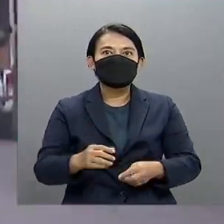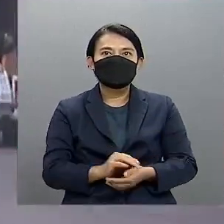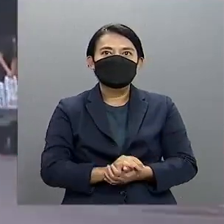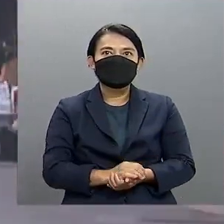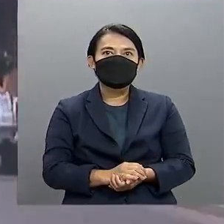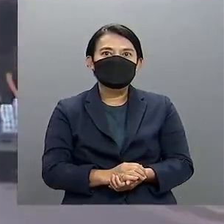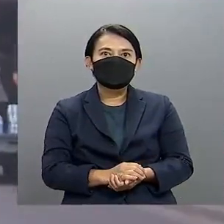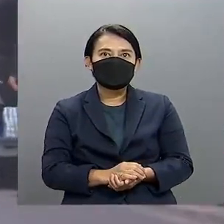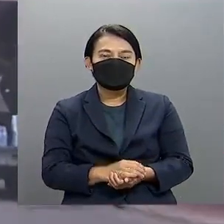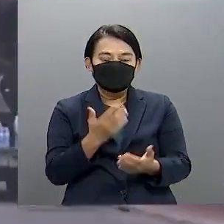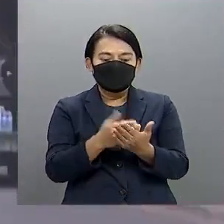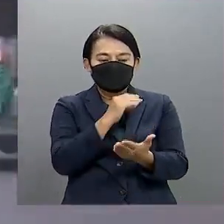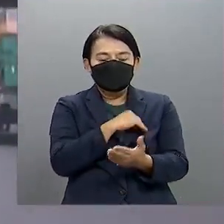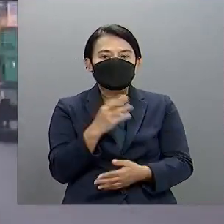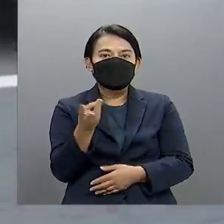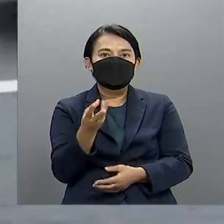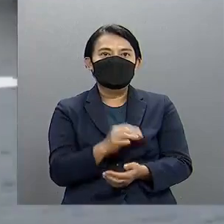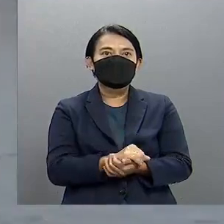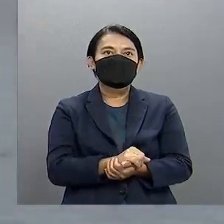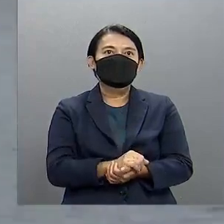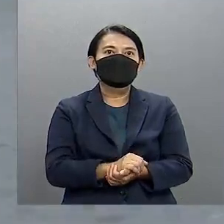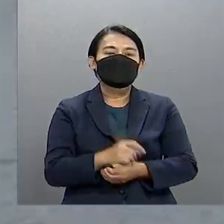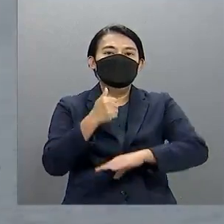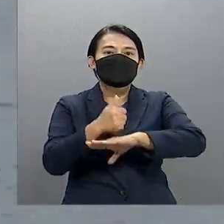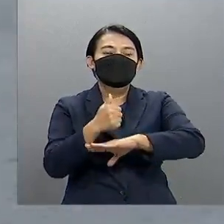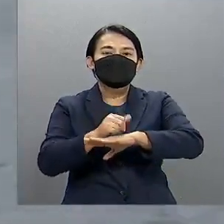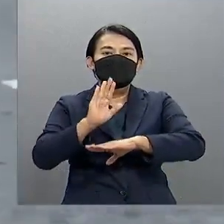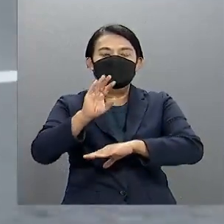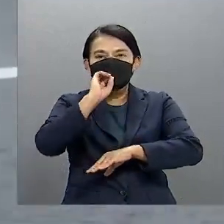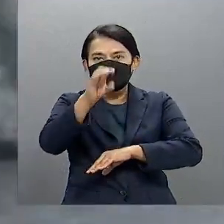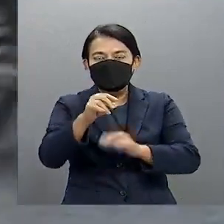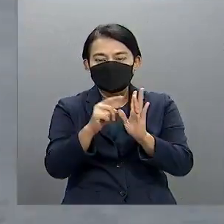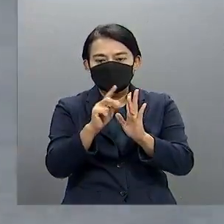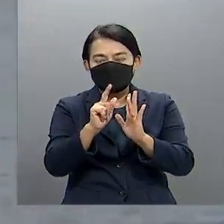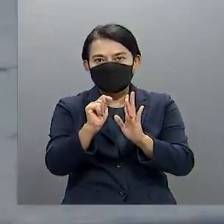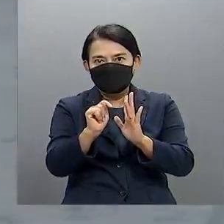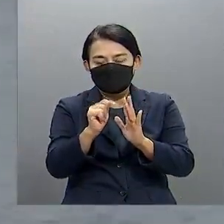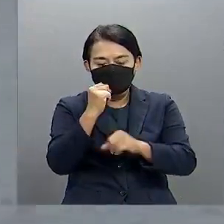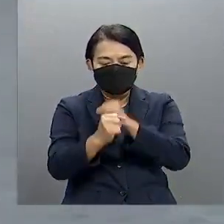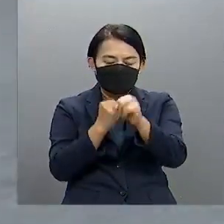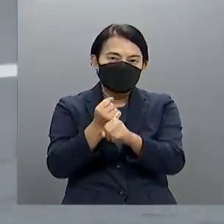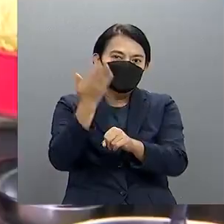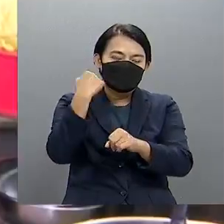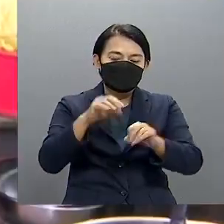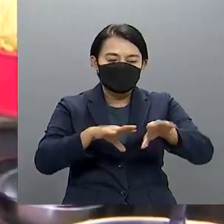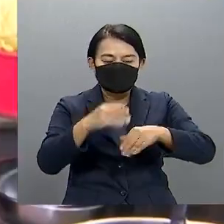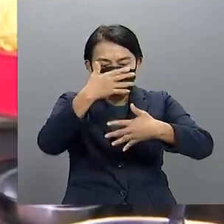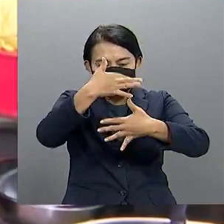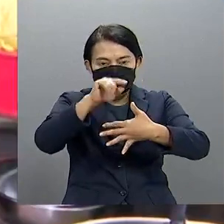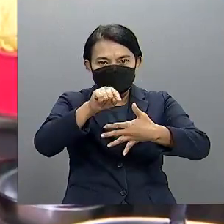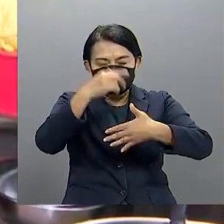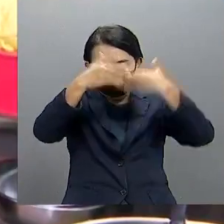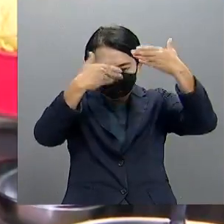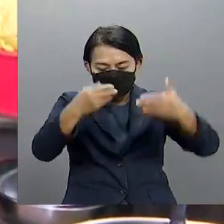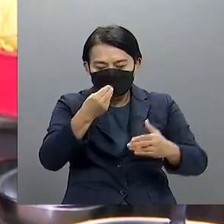ไรน้อยหน่อย ผู้ในการเขตสัมพันธวงศ์บอกว่าปีที่แล้วมีการจัดงานเทศกาลกินเจบนถนนเยาวราชค่ะเนื่องจากการระบาดยังอยู่